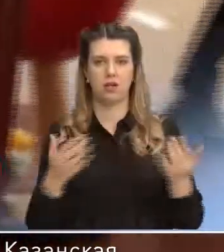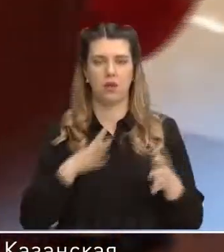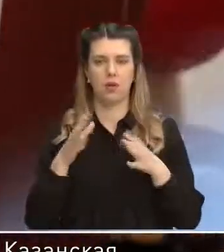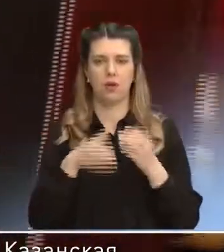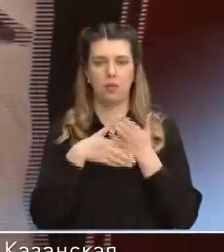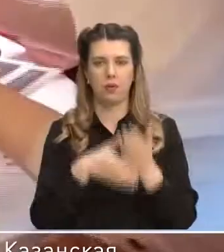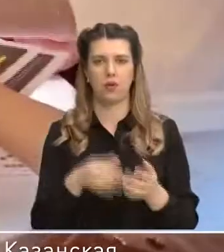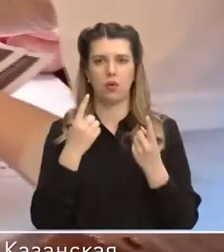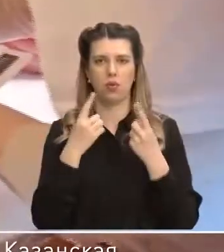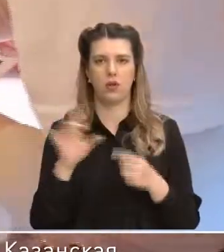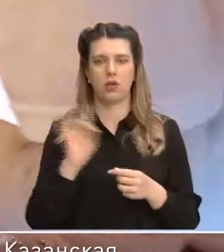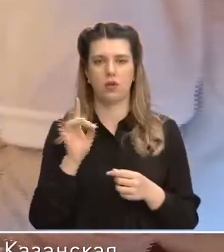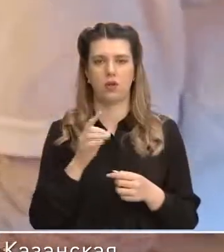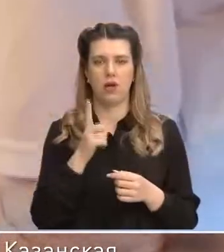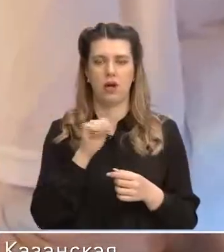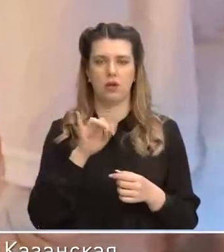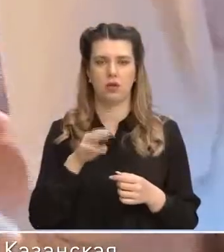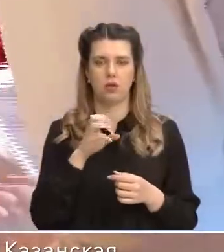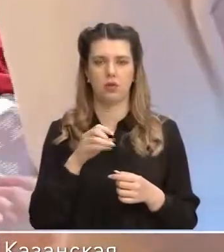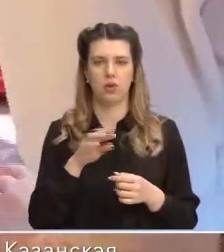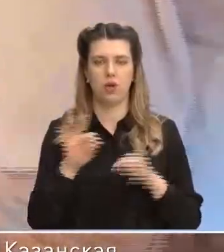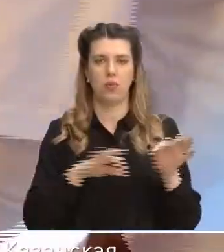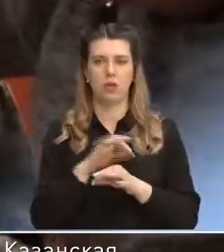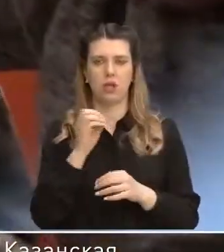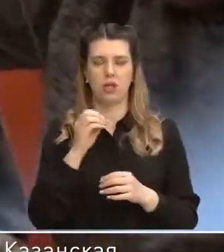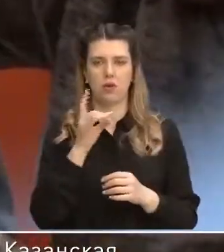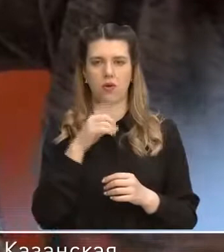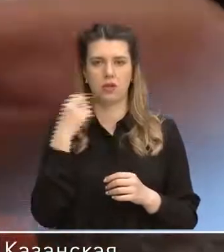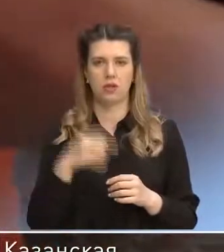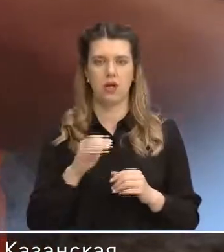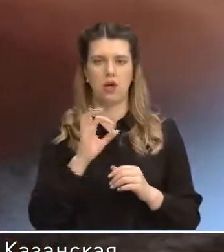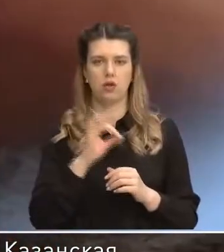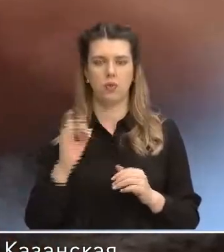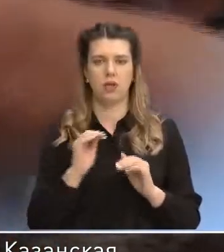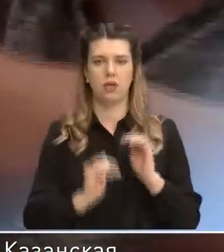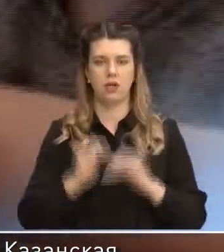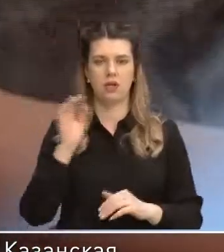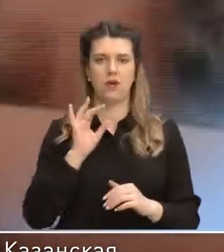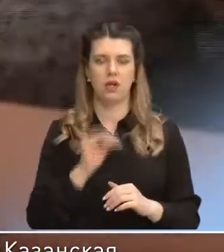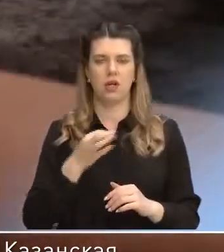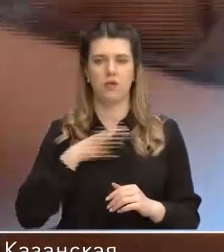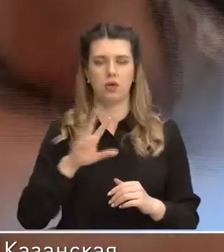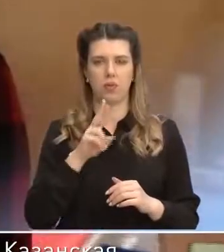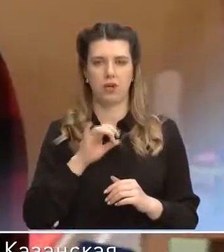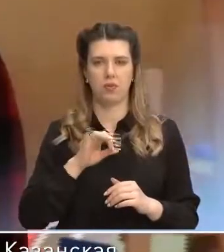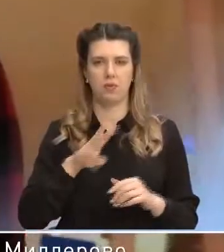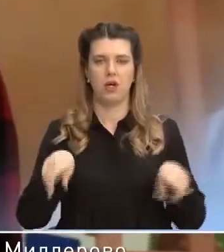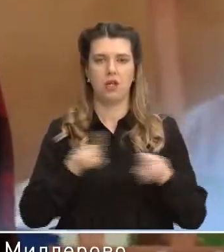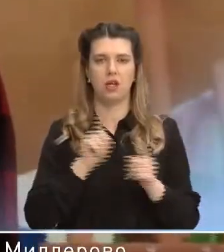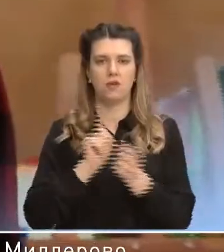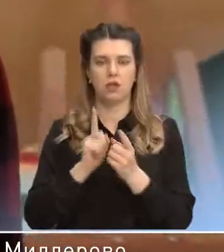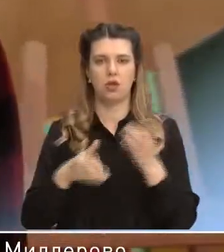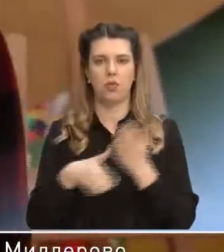праздника помогли крупная ростовская арт-студия, проекты «Единой России. Особенное детство» и неравнодушные предприниматели. Подобные